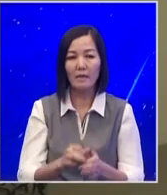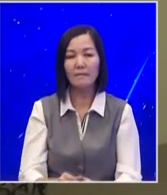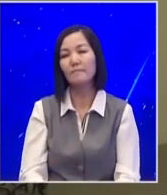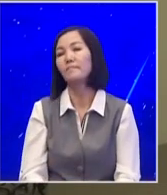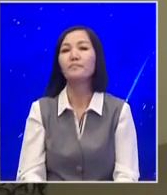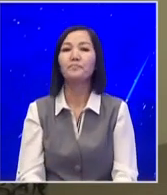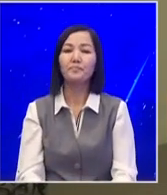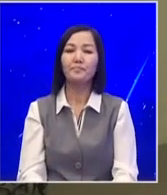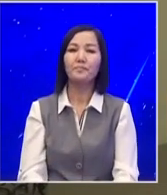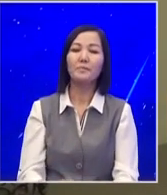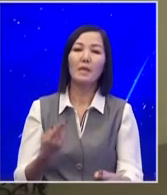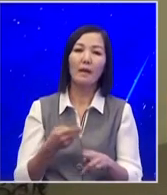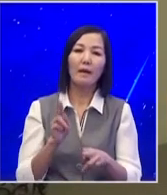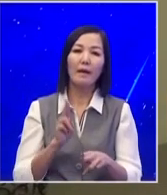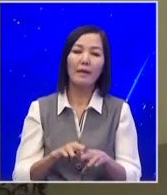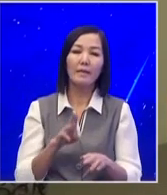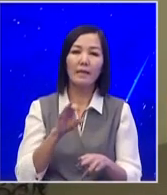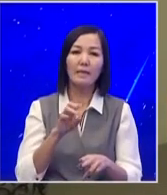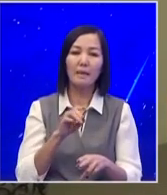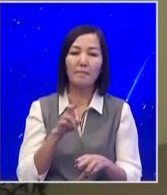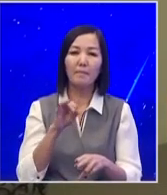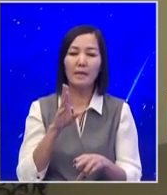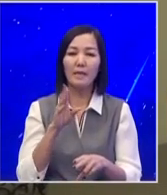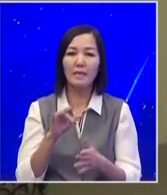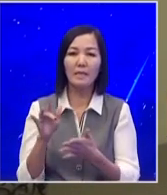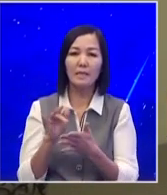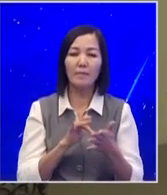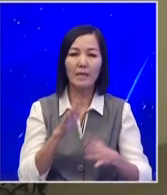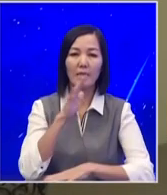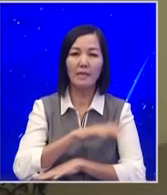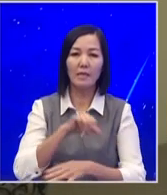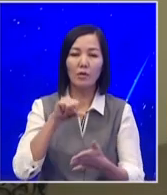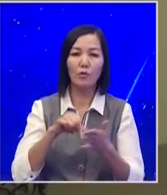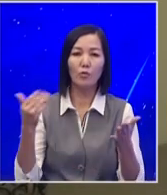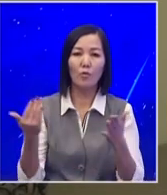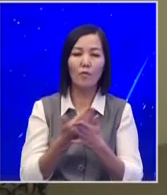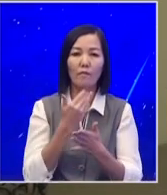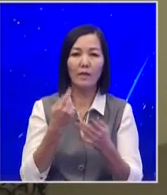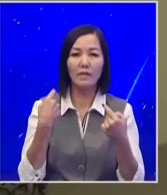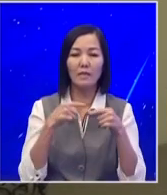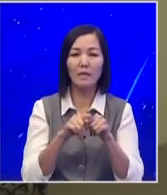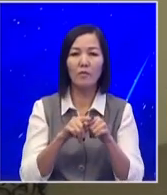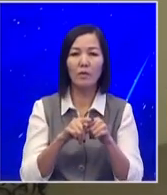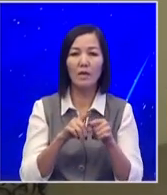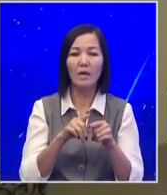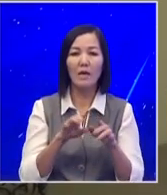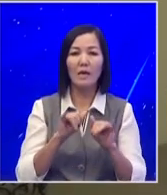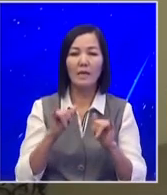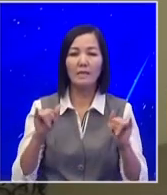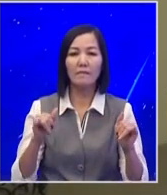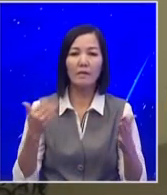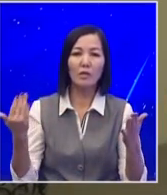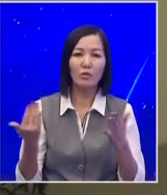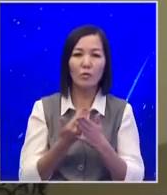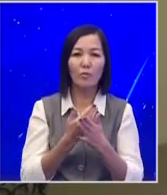В первую очередь это тимбилдинг, семинары и тренинги, на которых были озвучены новые формы, технологии и алгоритмы развития